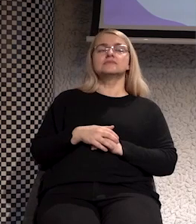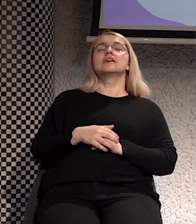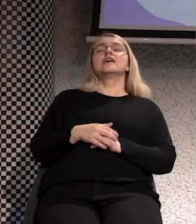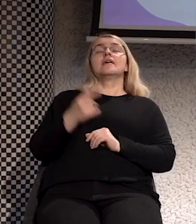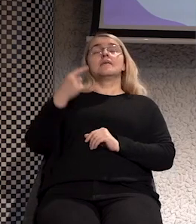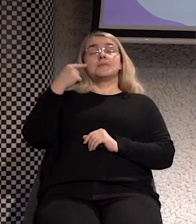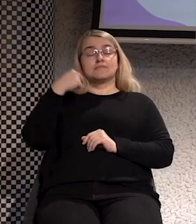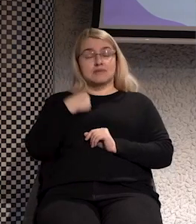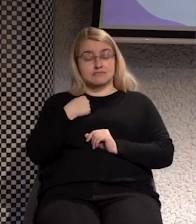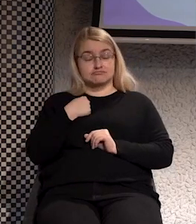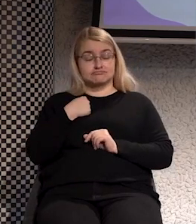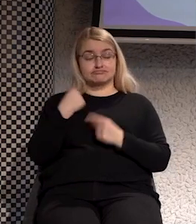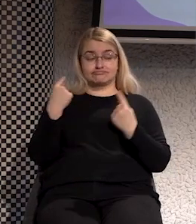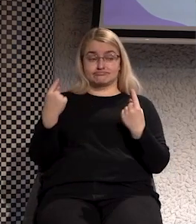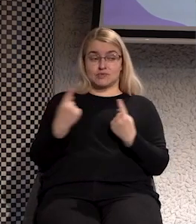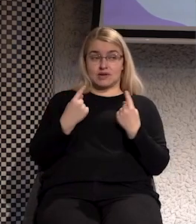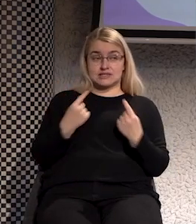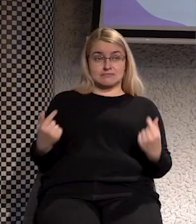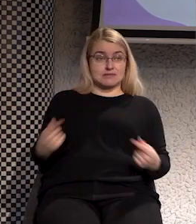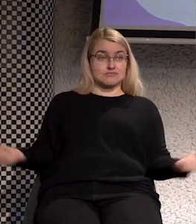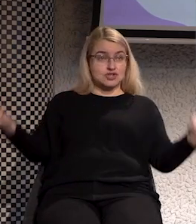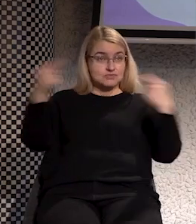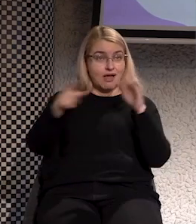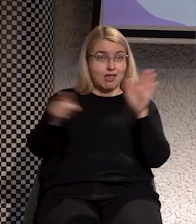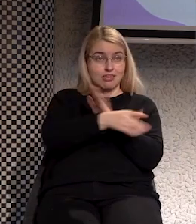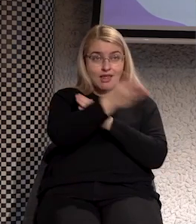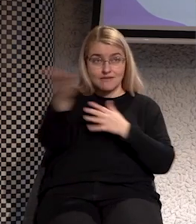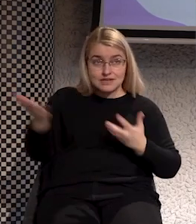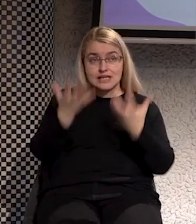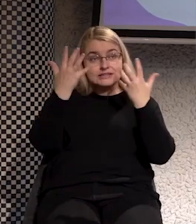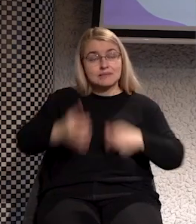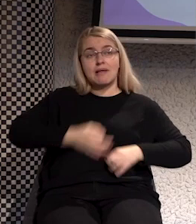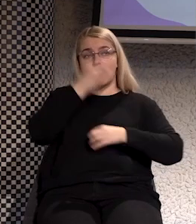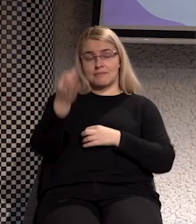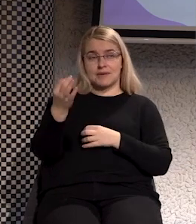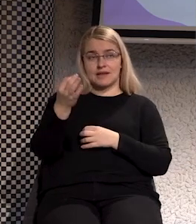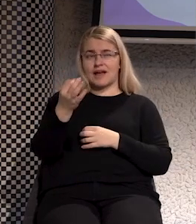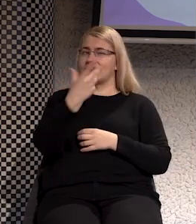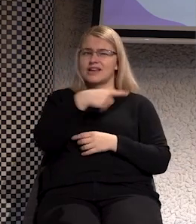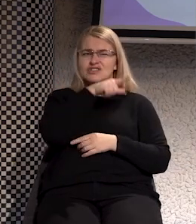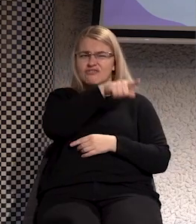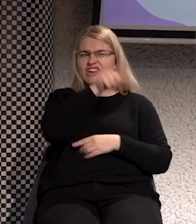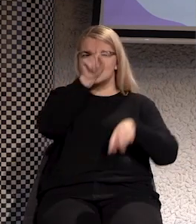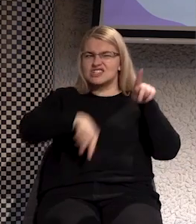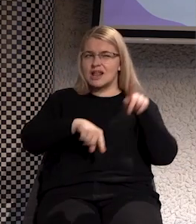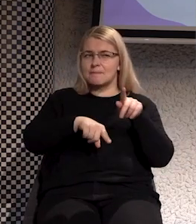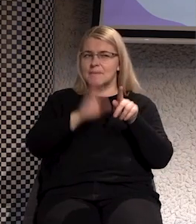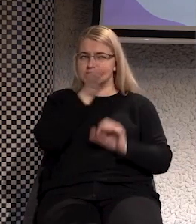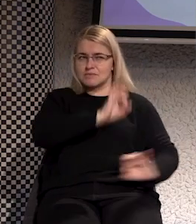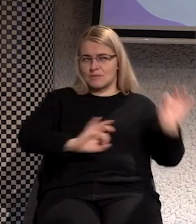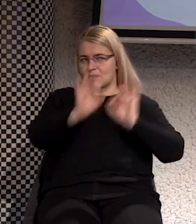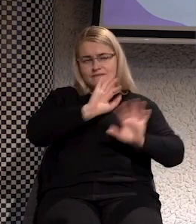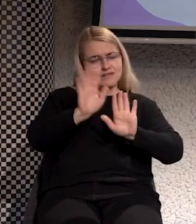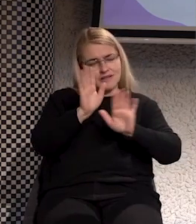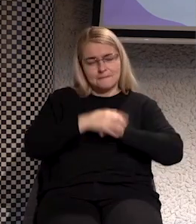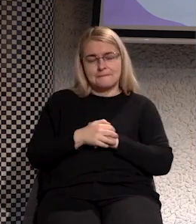takiej pozycji, nie, że tak, jesteśmy tu dla was i że to tak chcemy, żeby było lepiej, a nie, że coś jest z wami nie tak. Że to jest bardzo istotne.